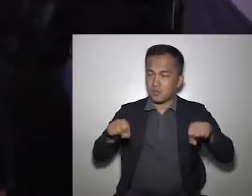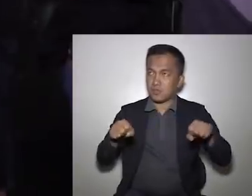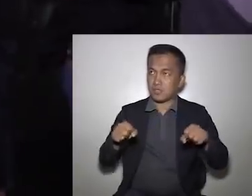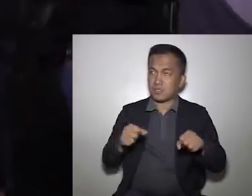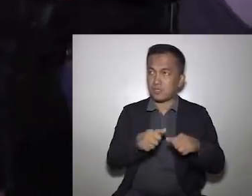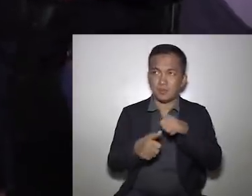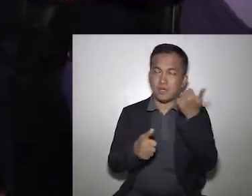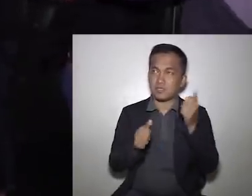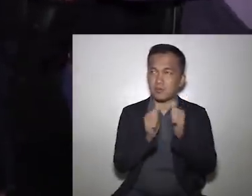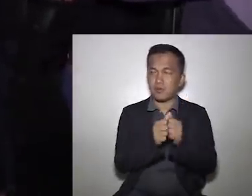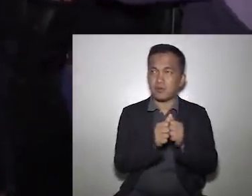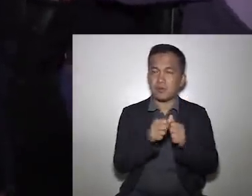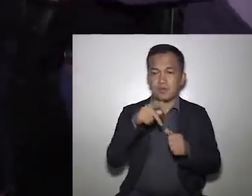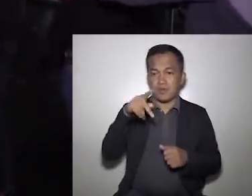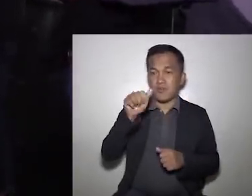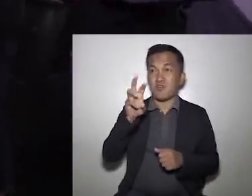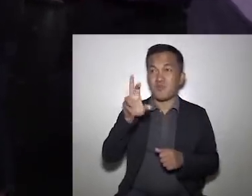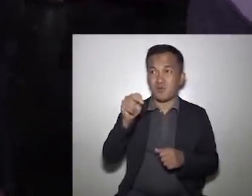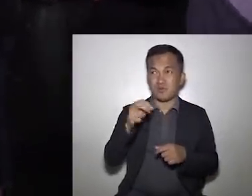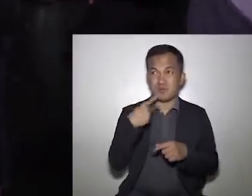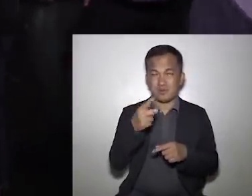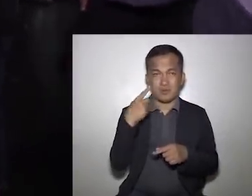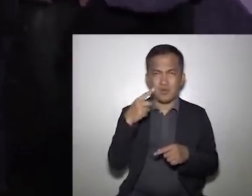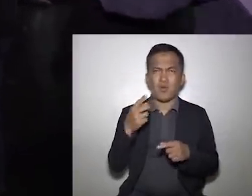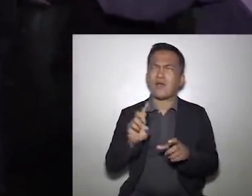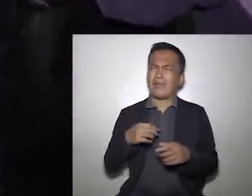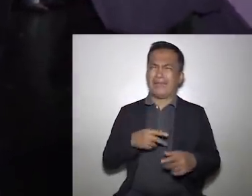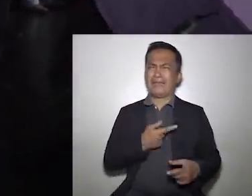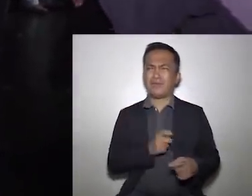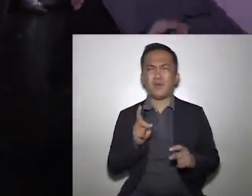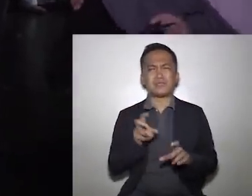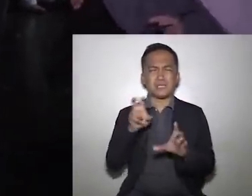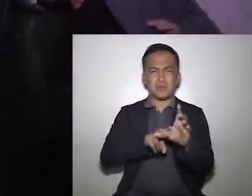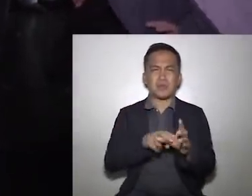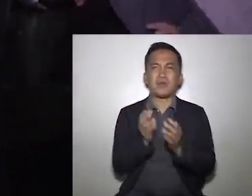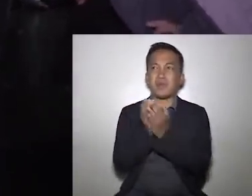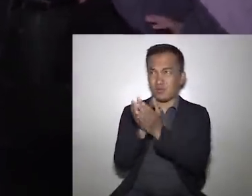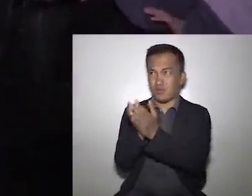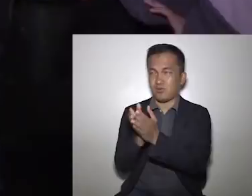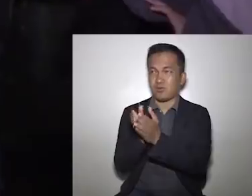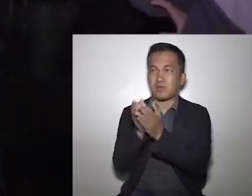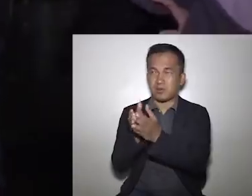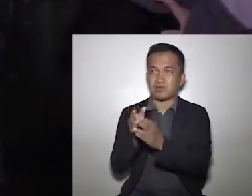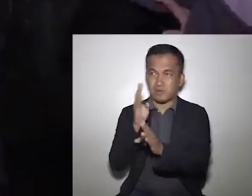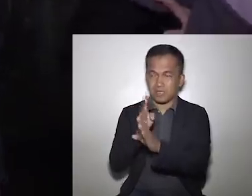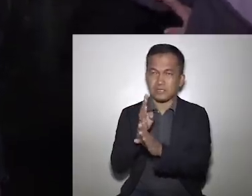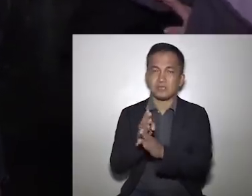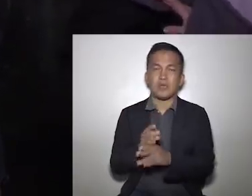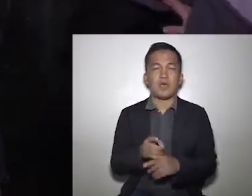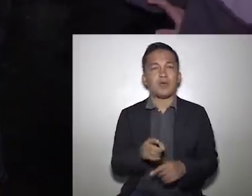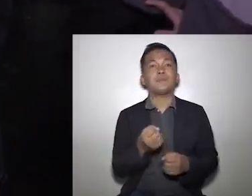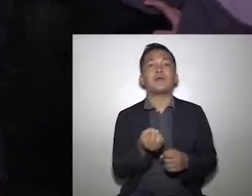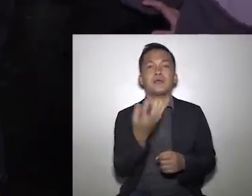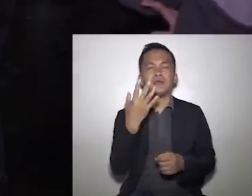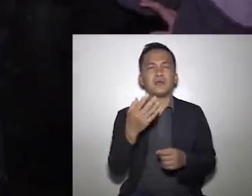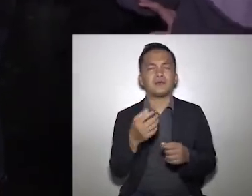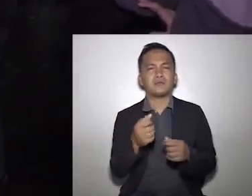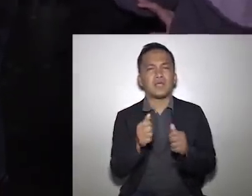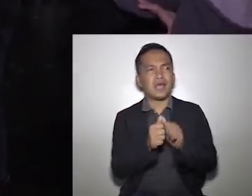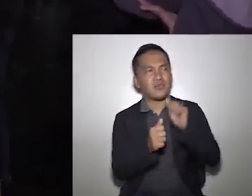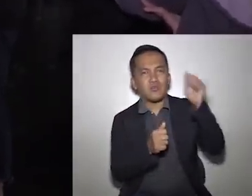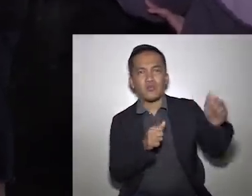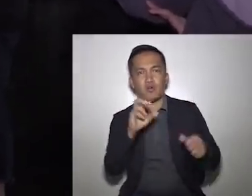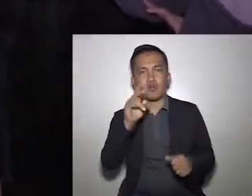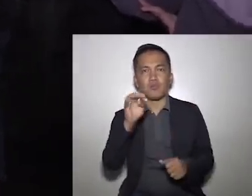ng ibang kasama ko, sinanla po nila para mag- aray ko. Anong sinakay niyo, sir? Ang barko po, sir. Bastion. Tapos sila yung barko. Oh. Ormok, gano'n ba